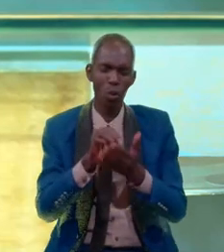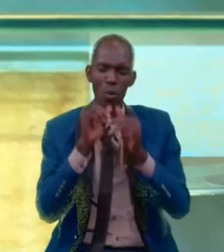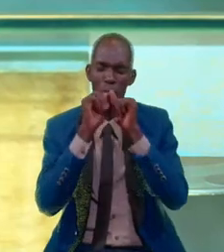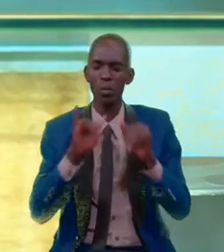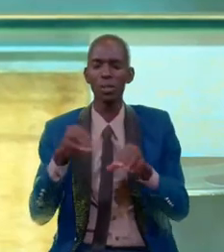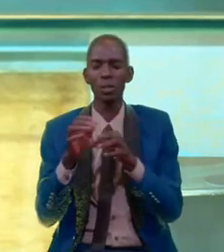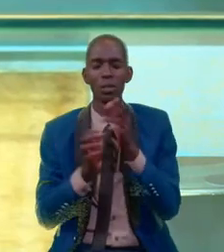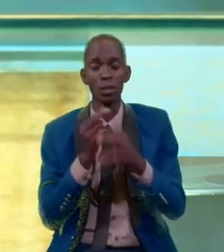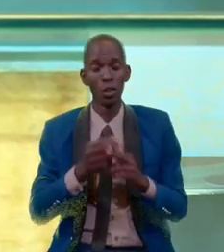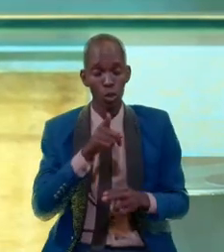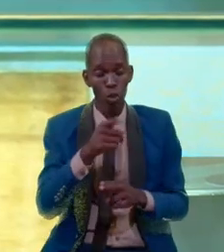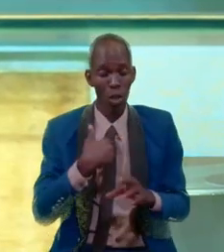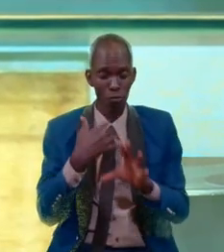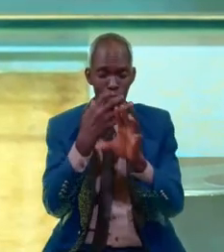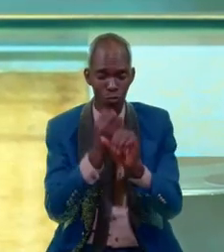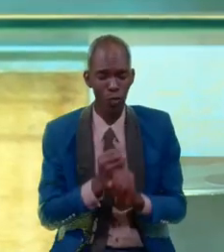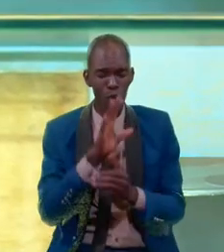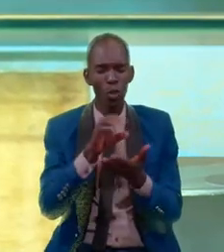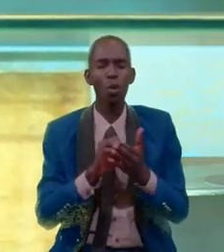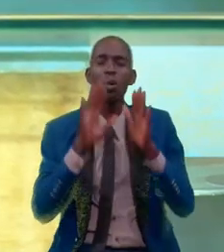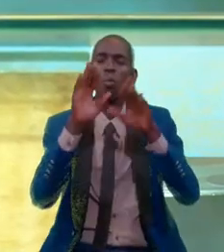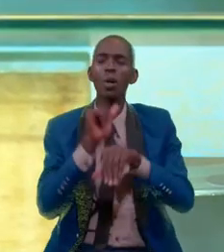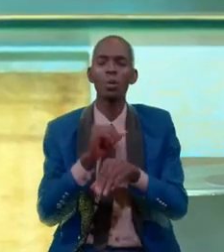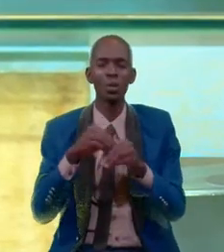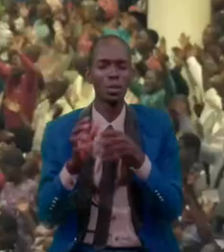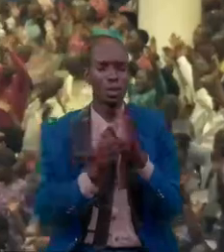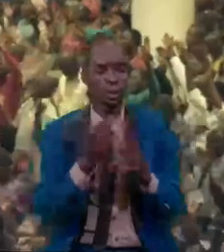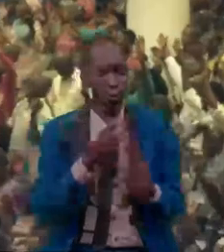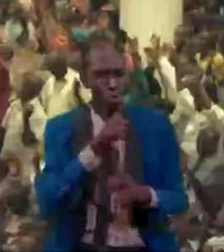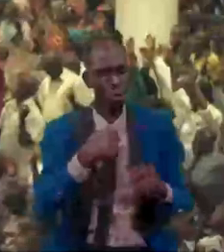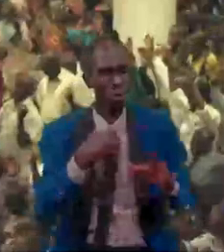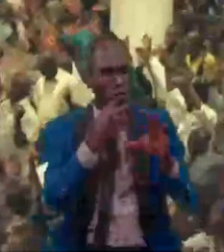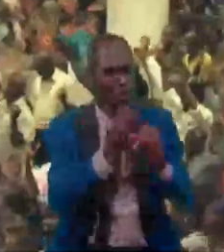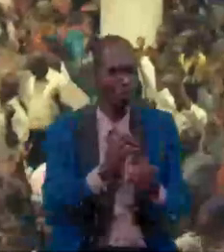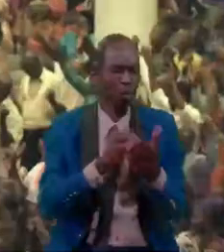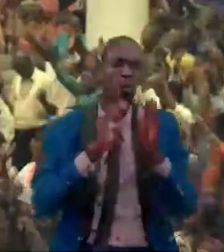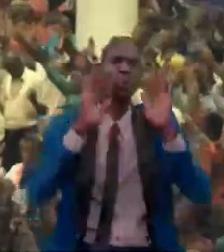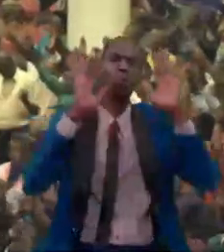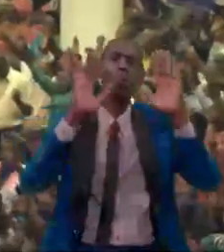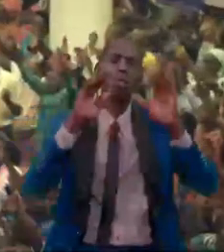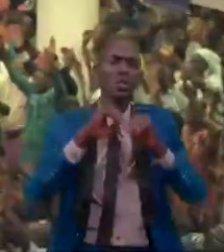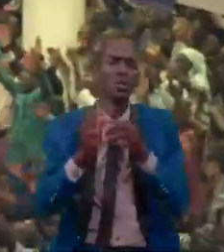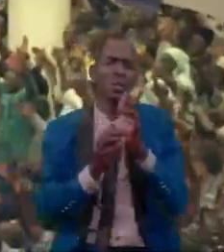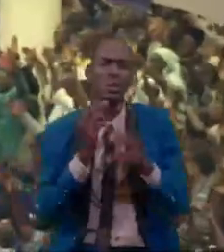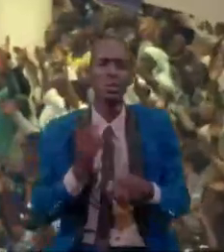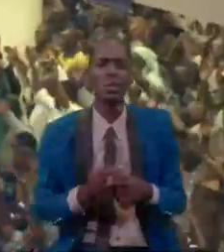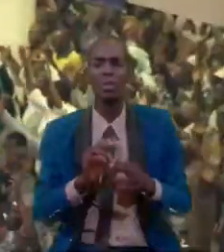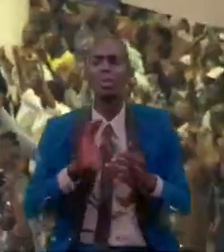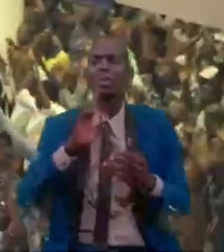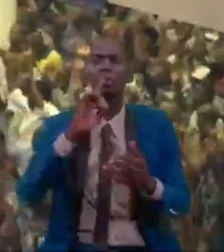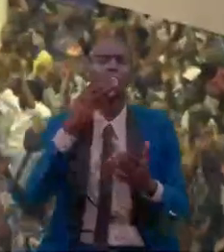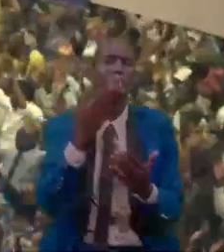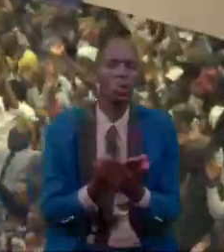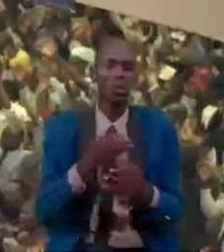bénédiction. Vous avez reçu votre miracle. Vous avez reçu vos merveilles. La confirmation